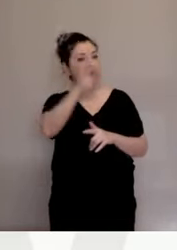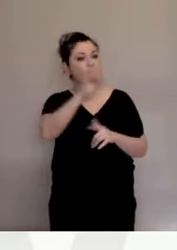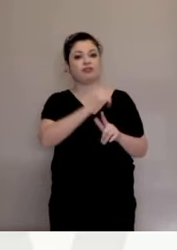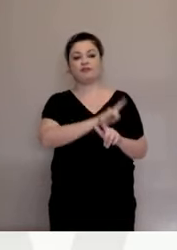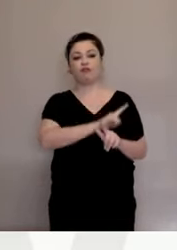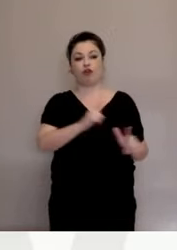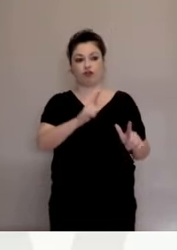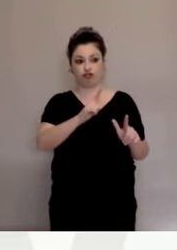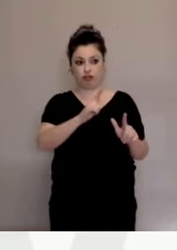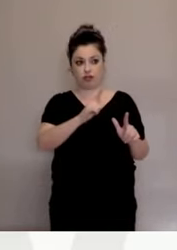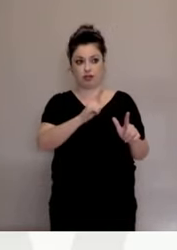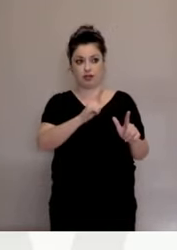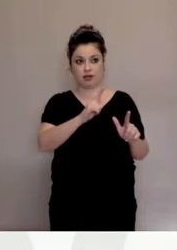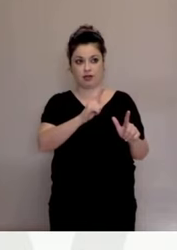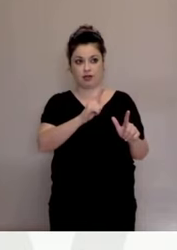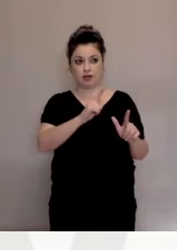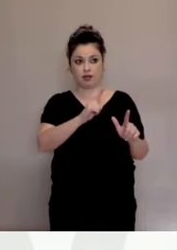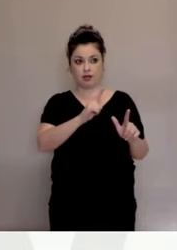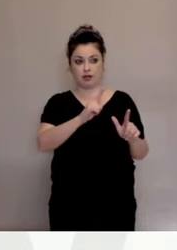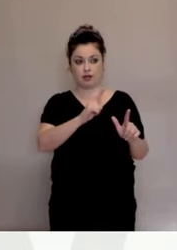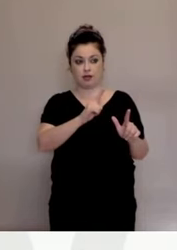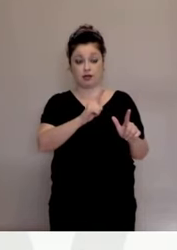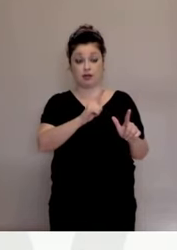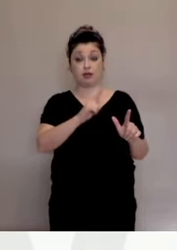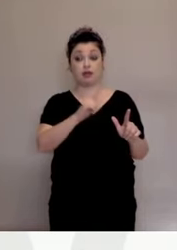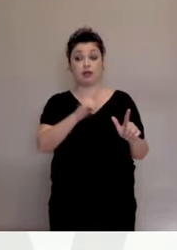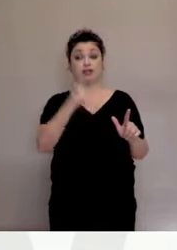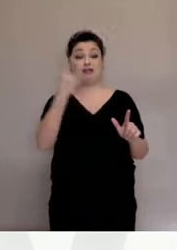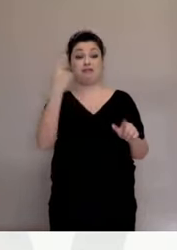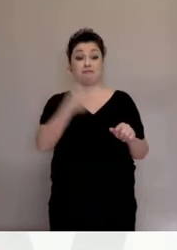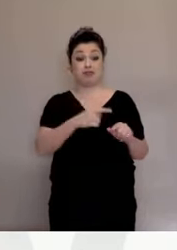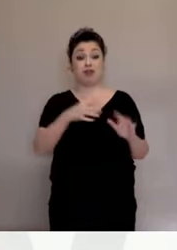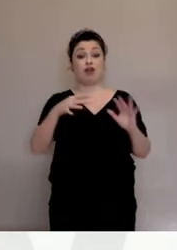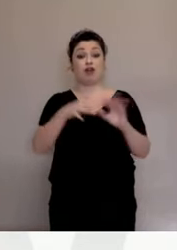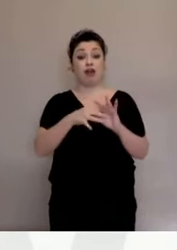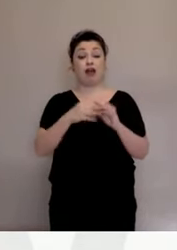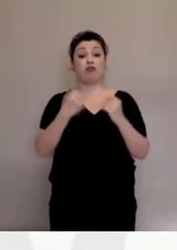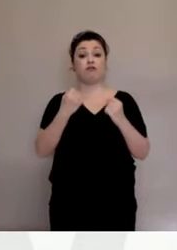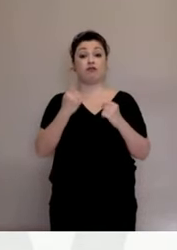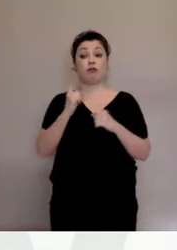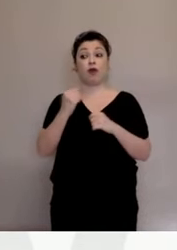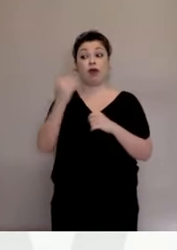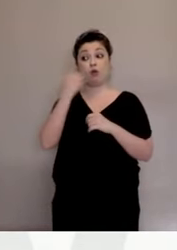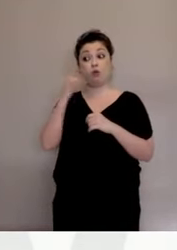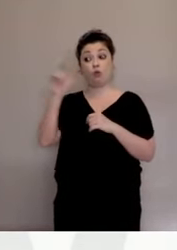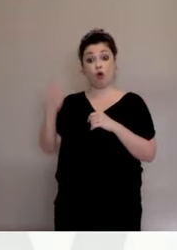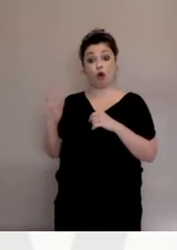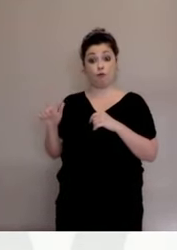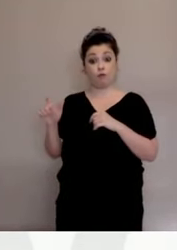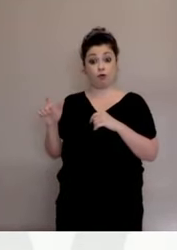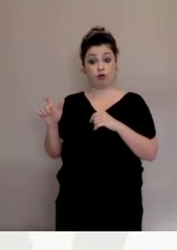E questo va con il fatto che l'uomo precisamente